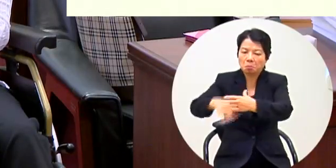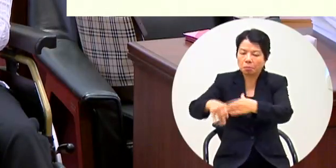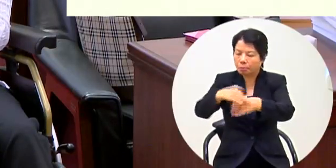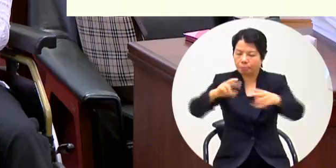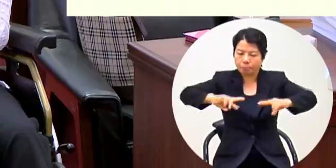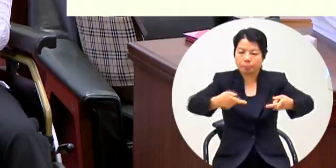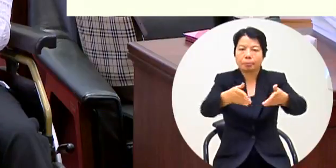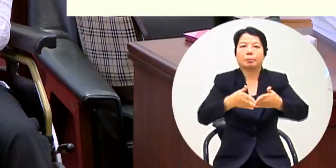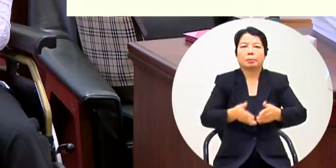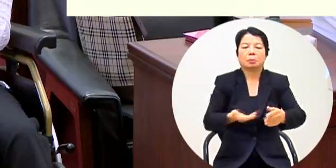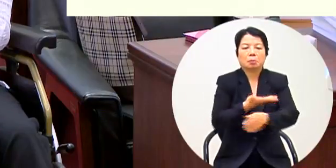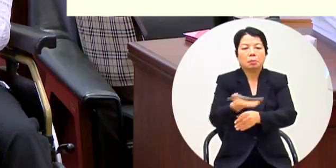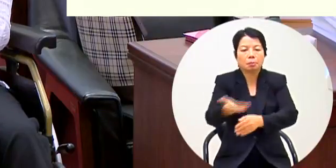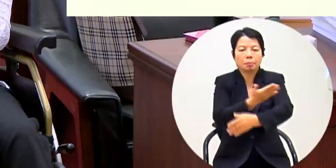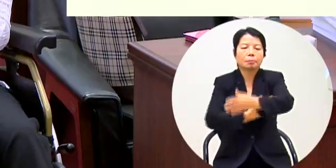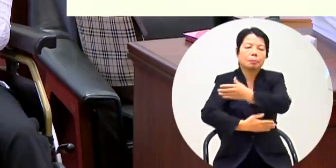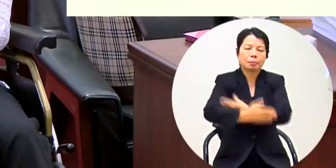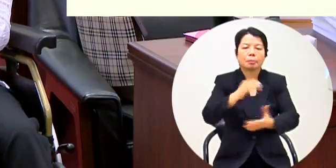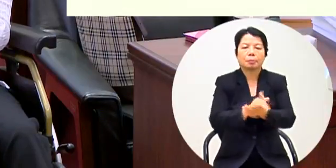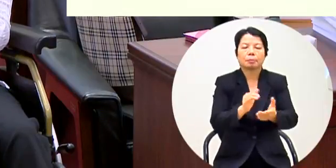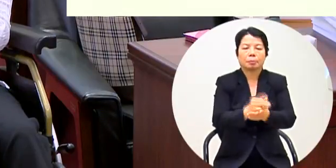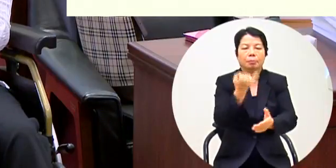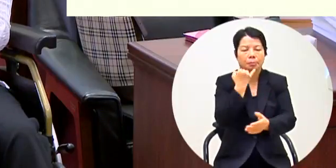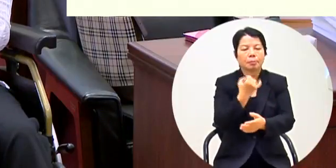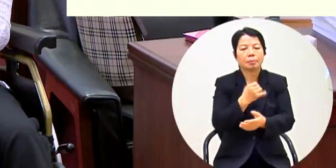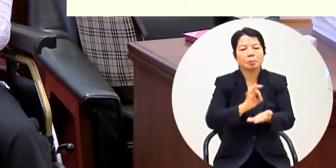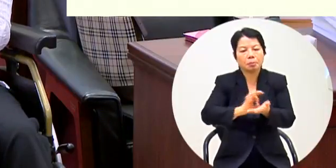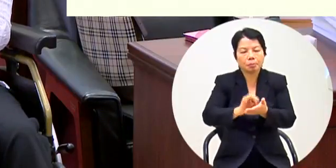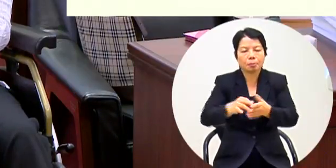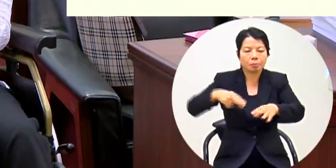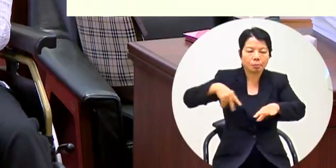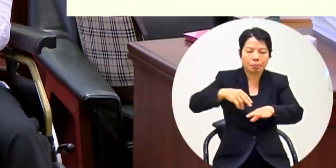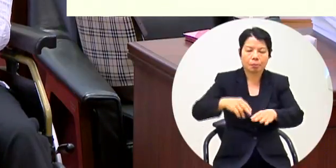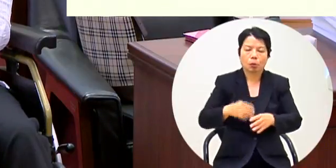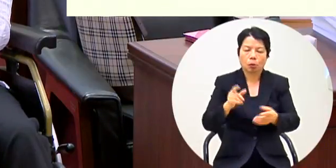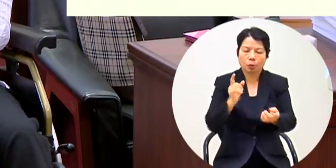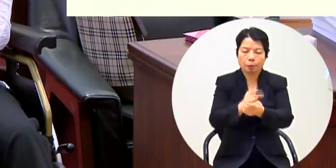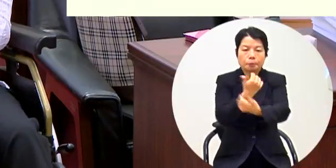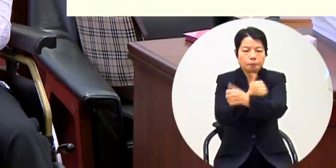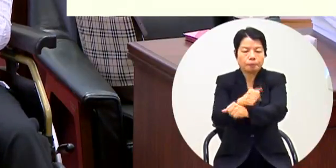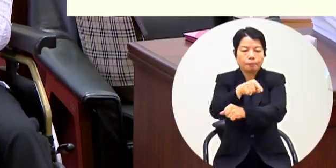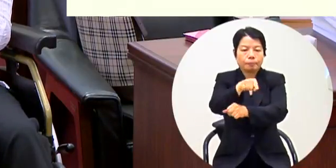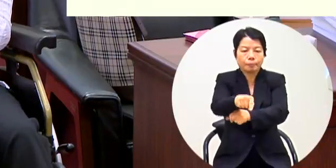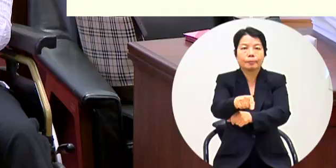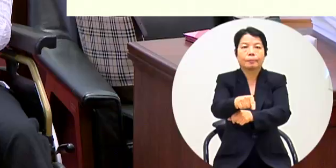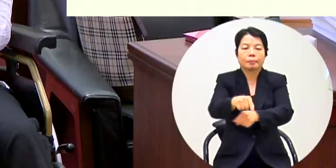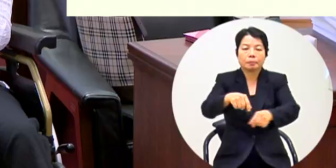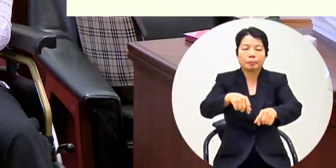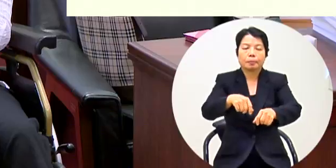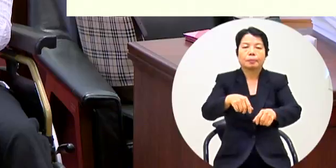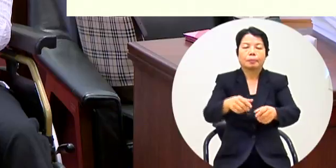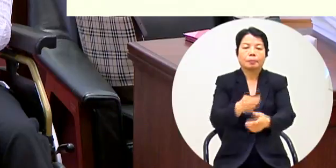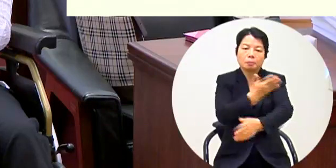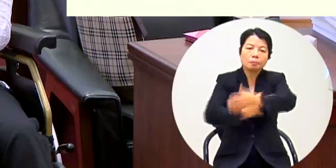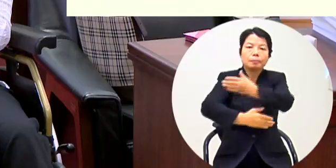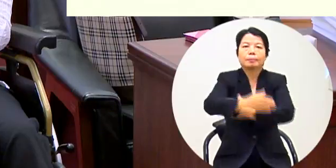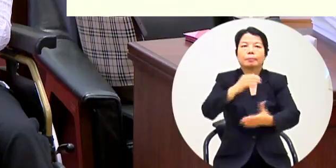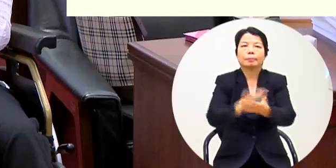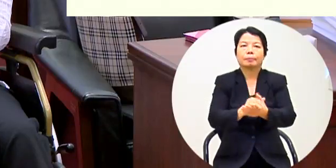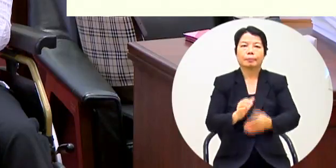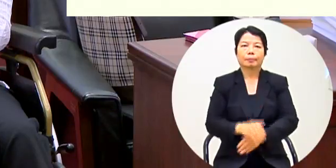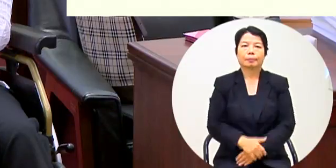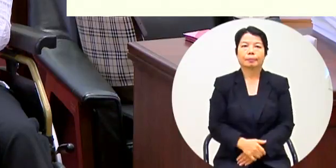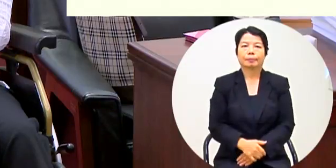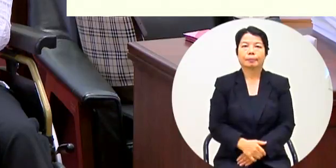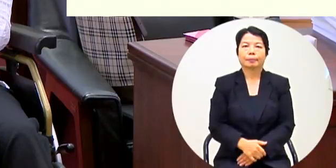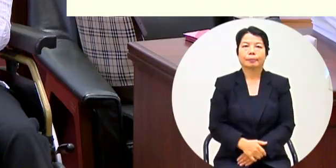空间的同时去考虑到身心障碍者。那我真的是觉得我今天如果是一个身心障